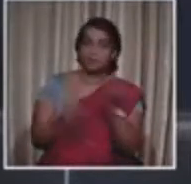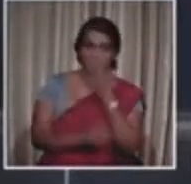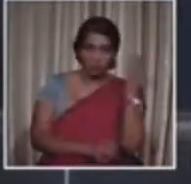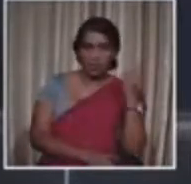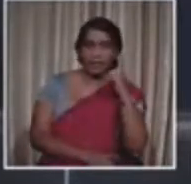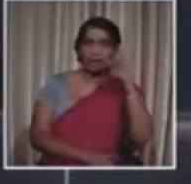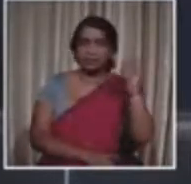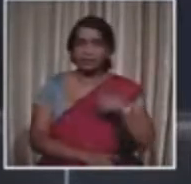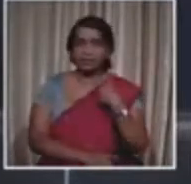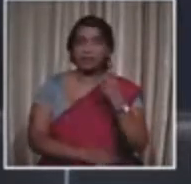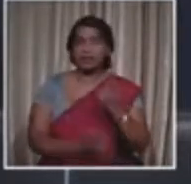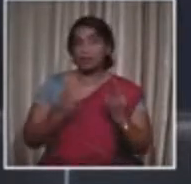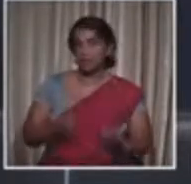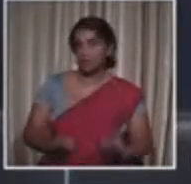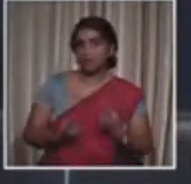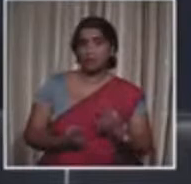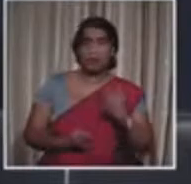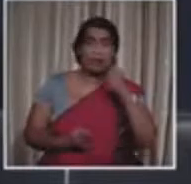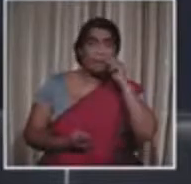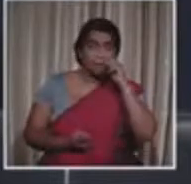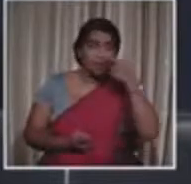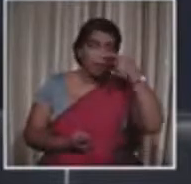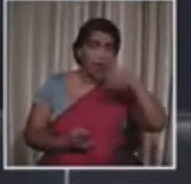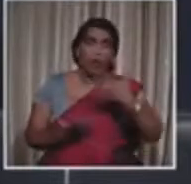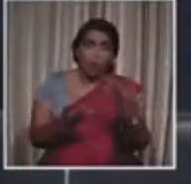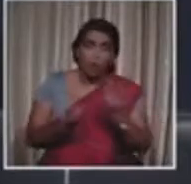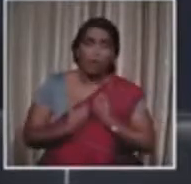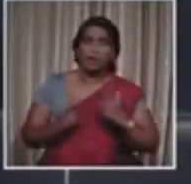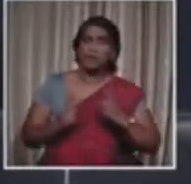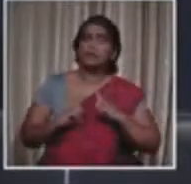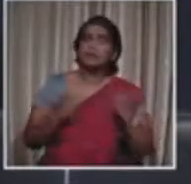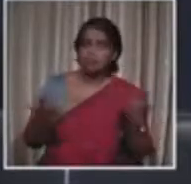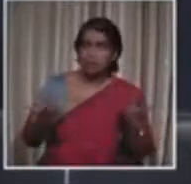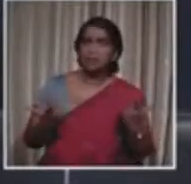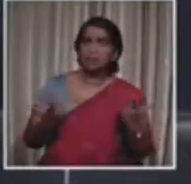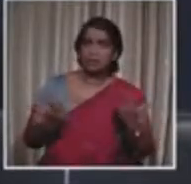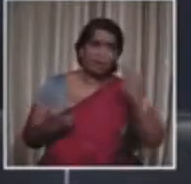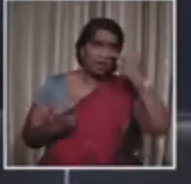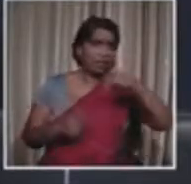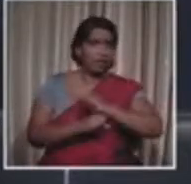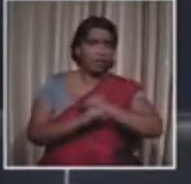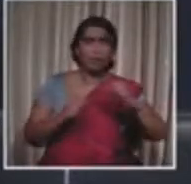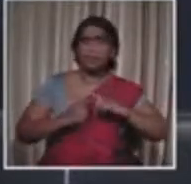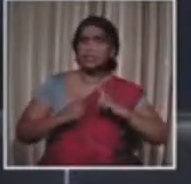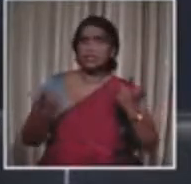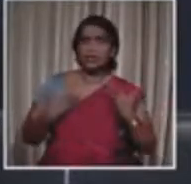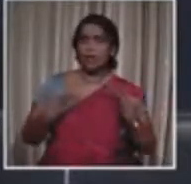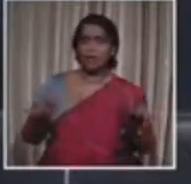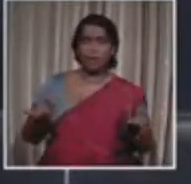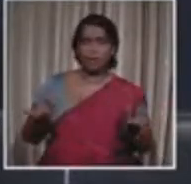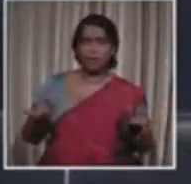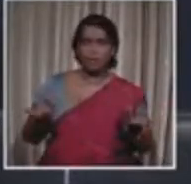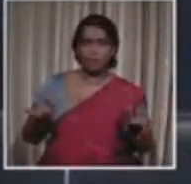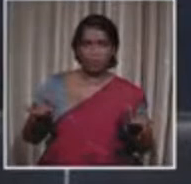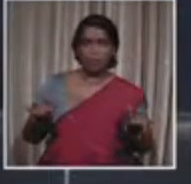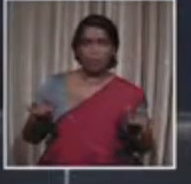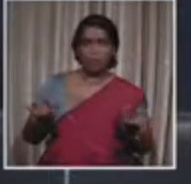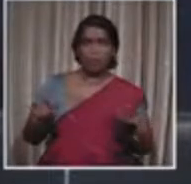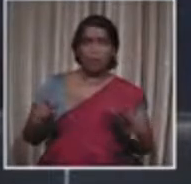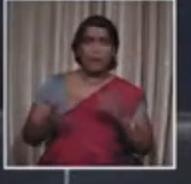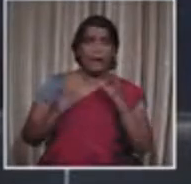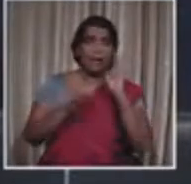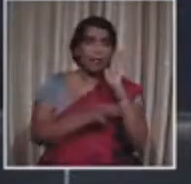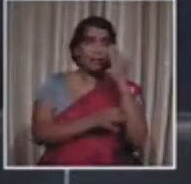විශාල අඩුපාඩු අතර මිනිස්සුට ඉන්ධන ඕනද ජීවත් වෙන්න? ඉන්ධන නැතුව කොහොමද ජීවත් වෙන්නේ? බණ්ඩානායක